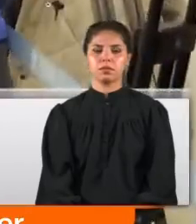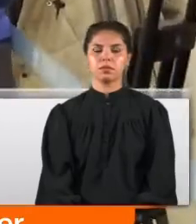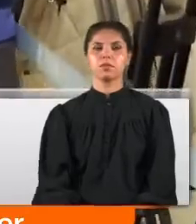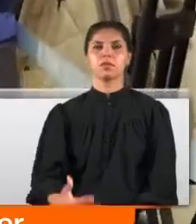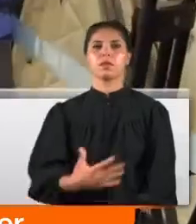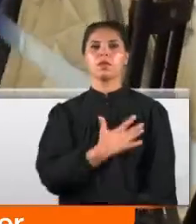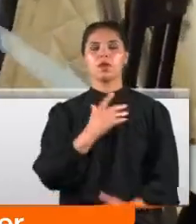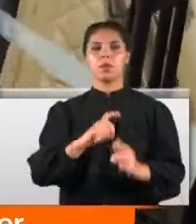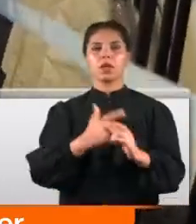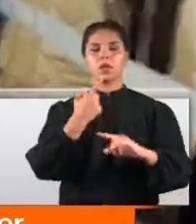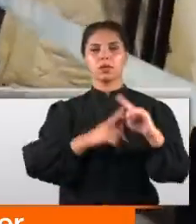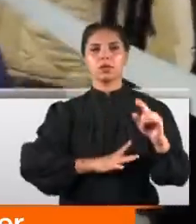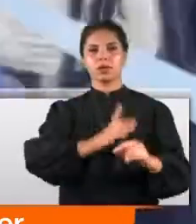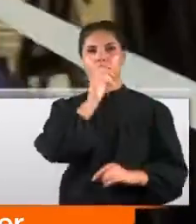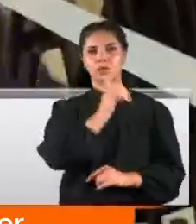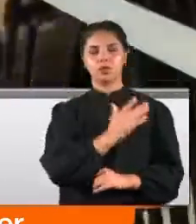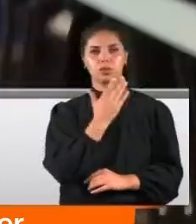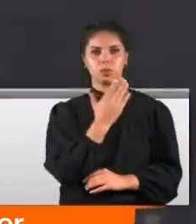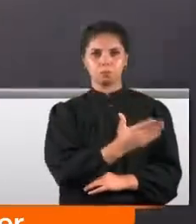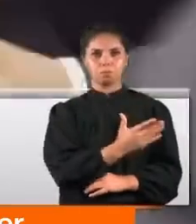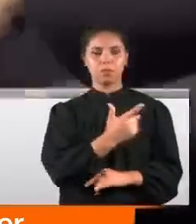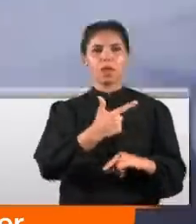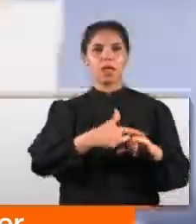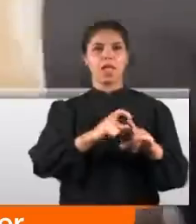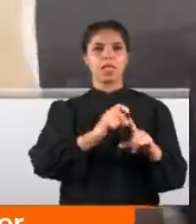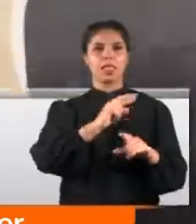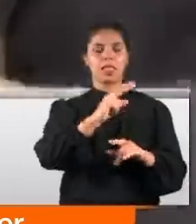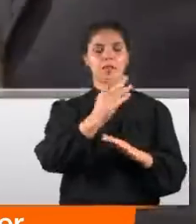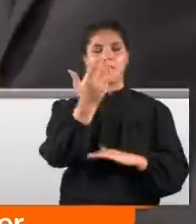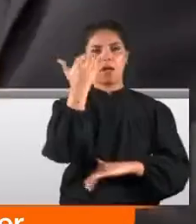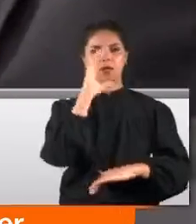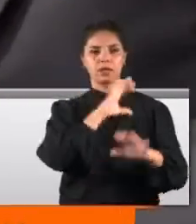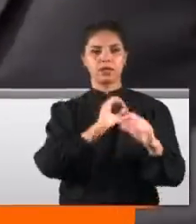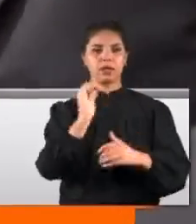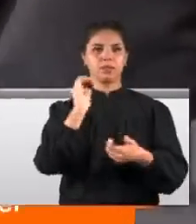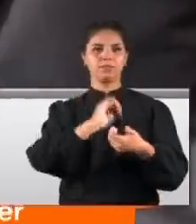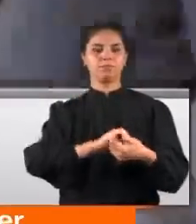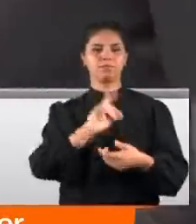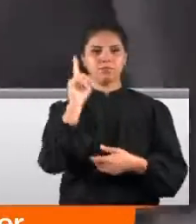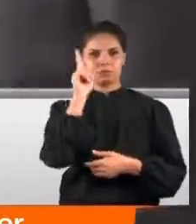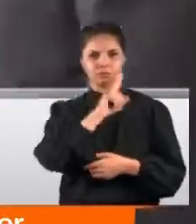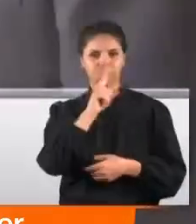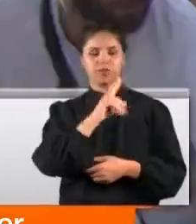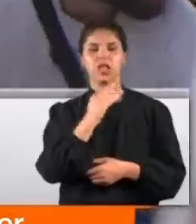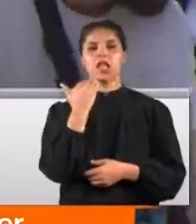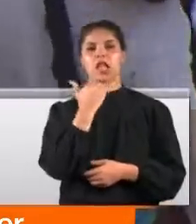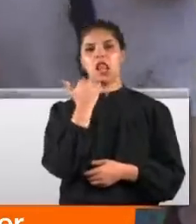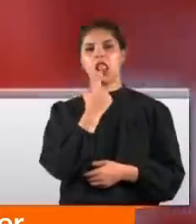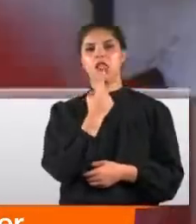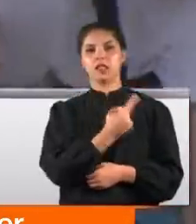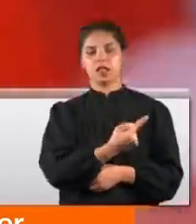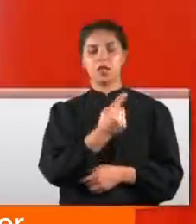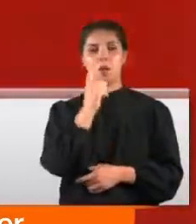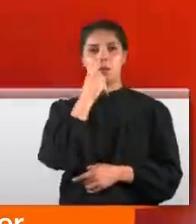CHP Genel Başkanı Kemal Kılıçdaroğlu, HDP ile kapalı kapılar ardında yaptığı ittifak için yalan dedi. Ama